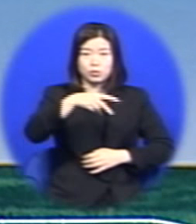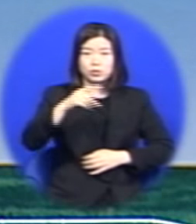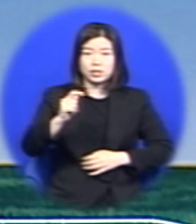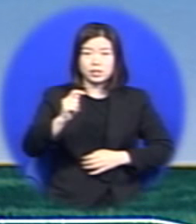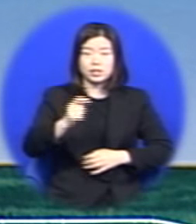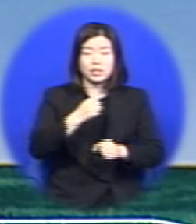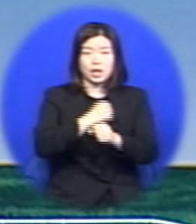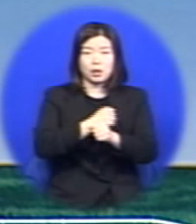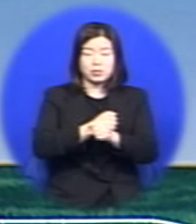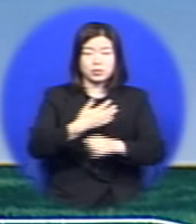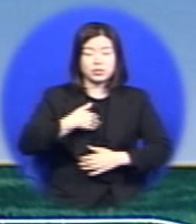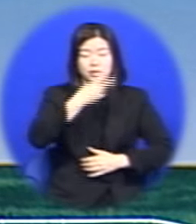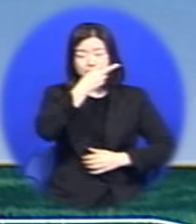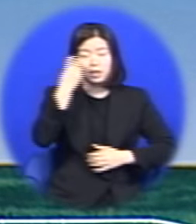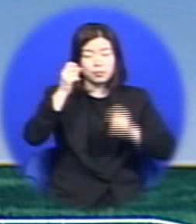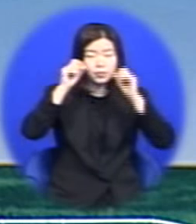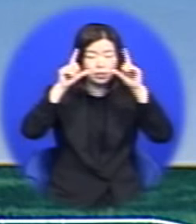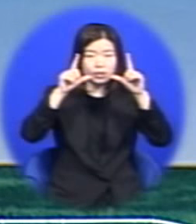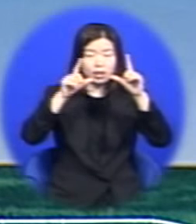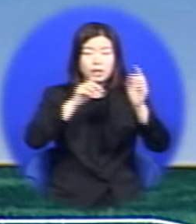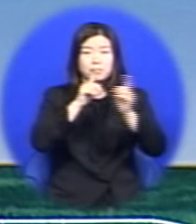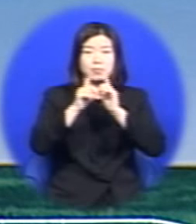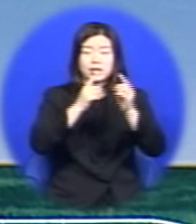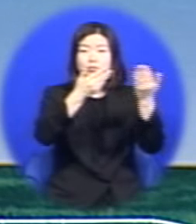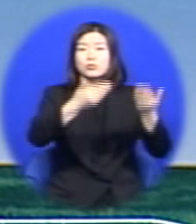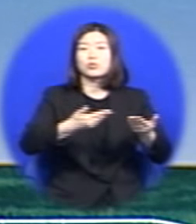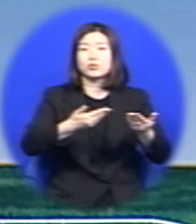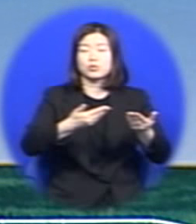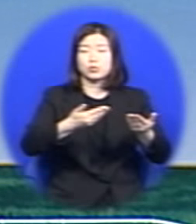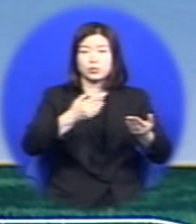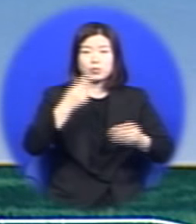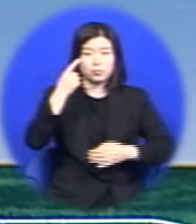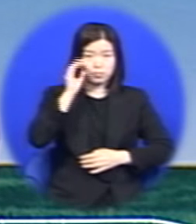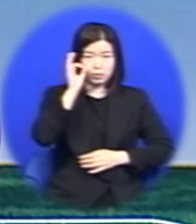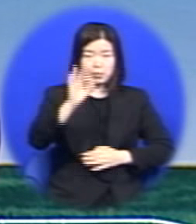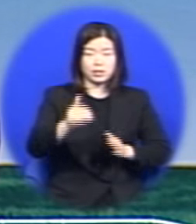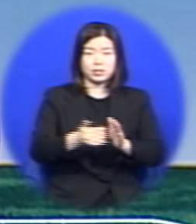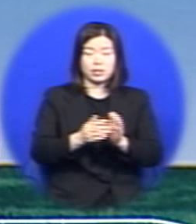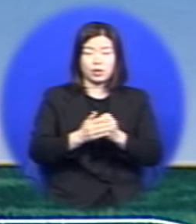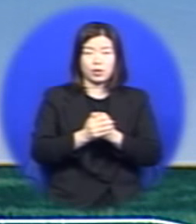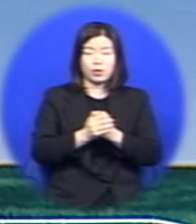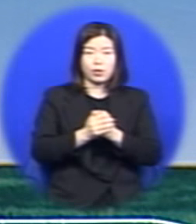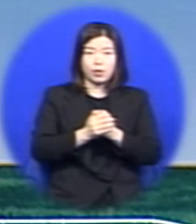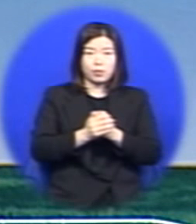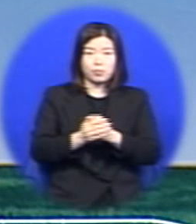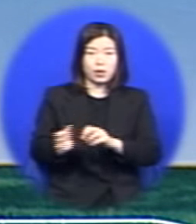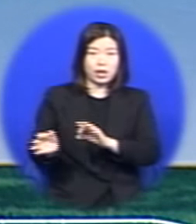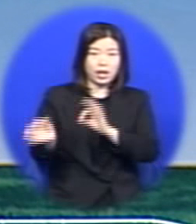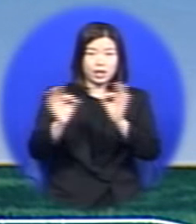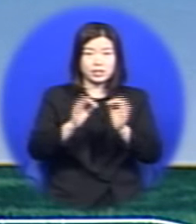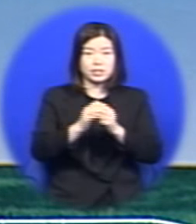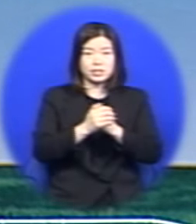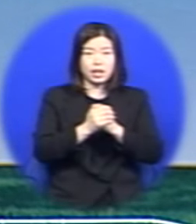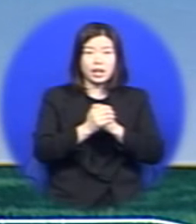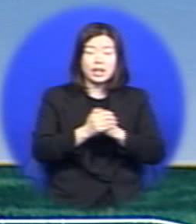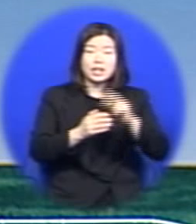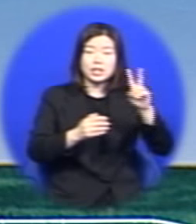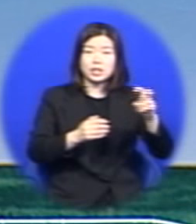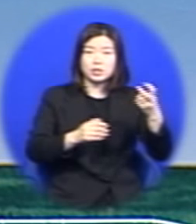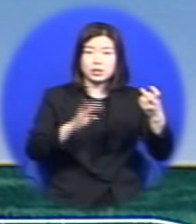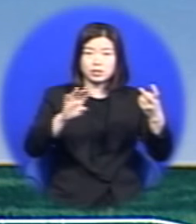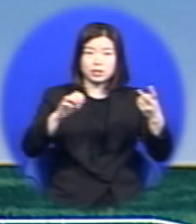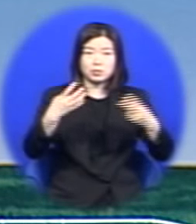말씀을 저에게 보게 하셨습니다. 에스겔서 23장 48절 말씀에 이같이 내가 이